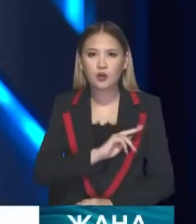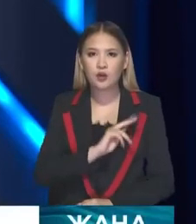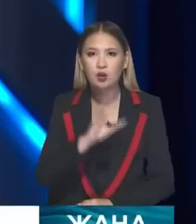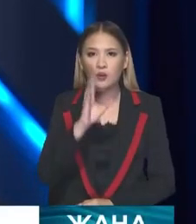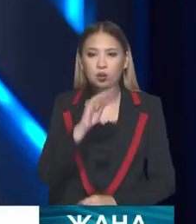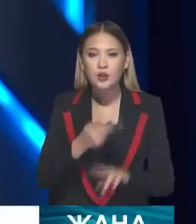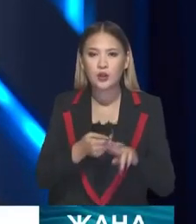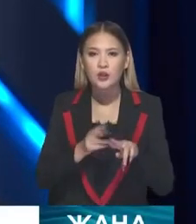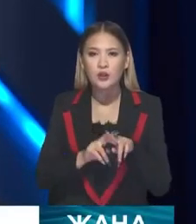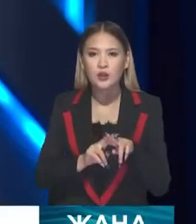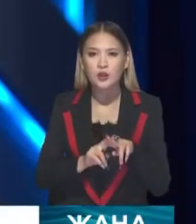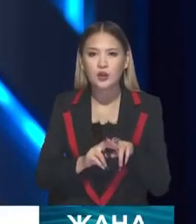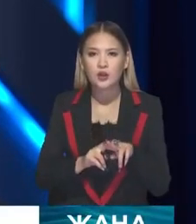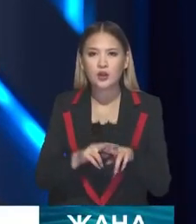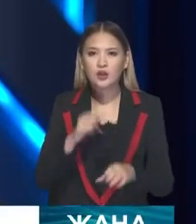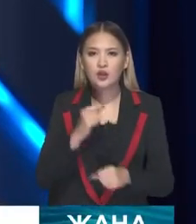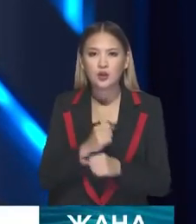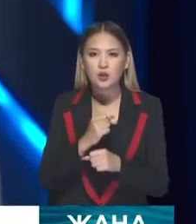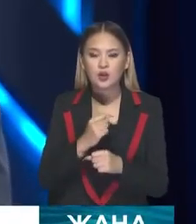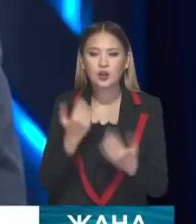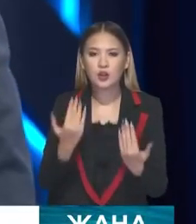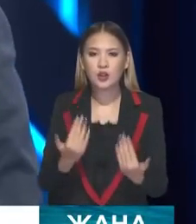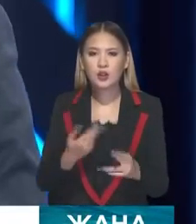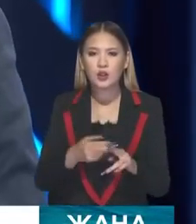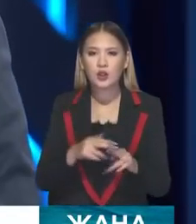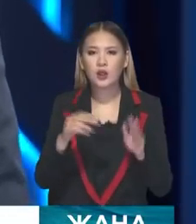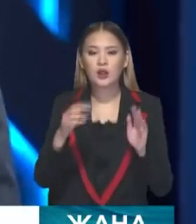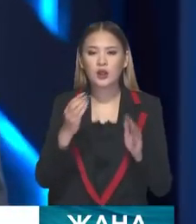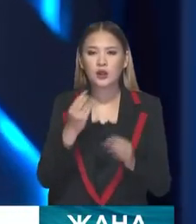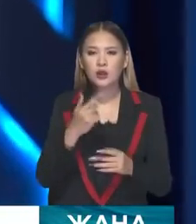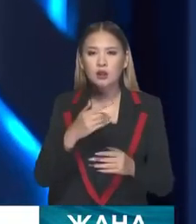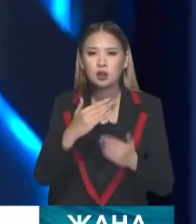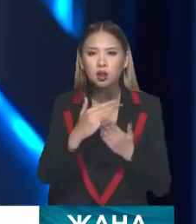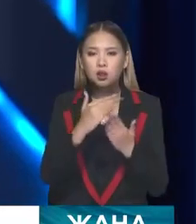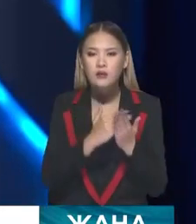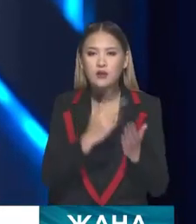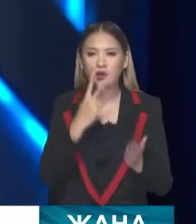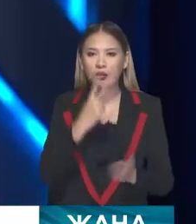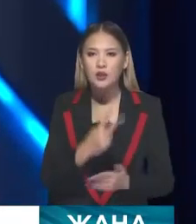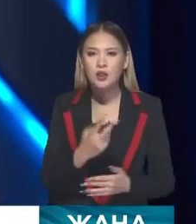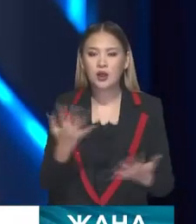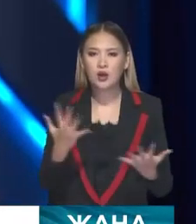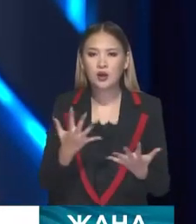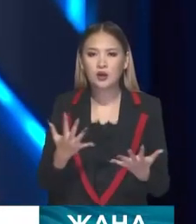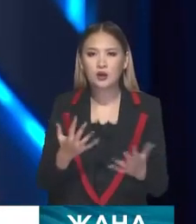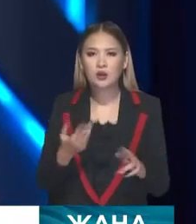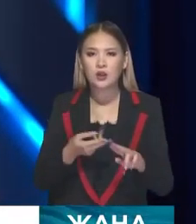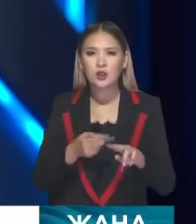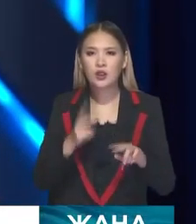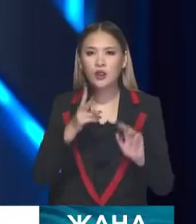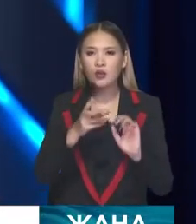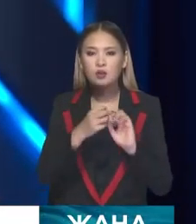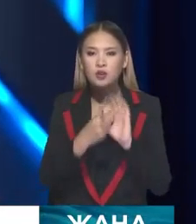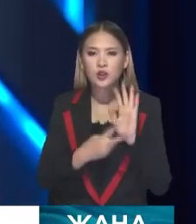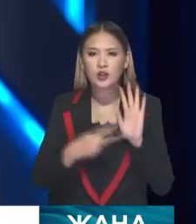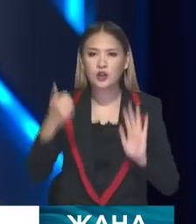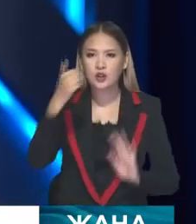уақытта дистопиялық жағдайлар, соның бәрі әрине графикке әсер етеді. Енді ал егер Атырау Астрахан жобасына келетін кезде болсақ, 2017 жылы